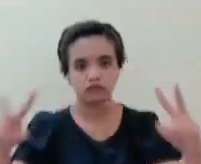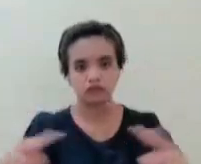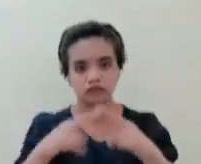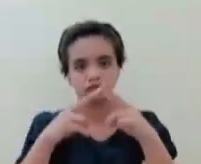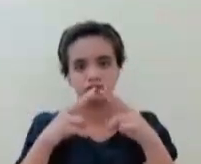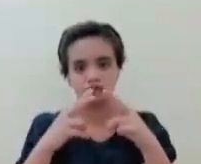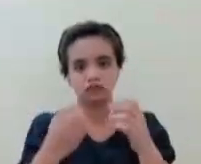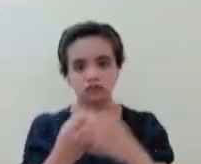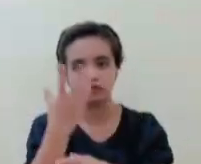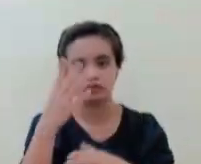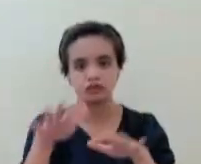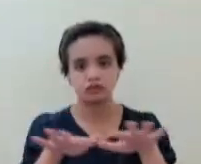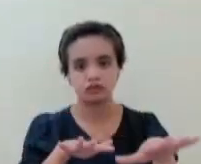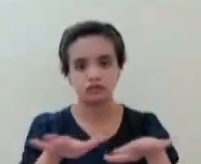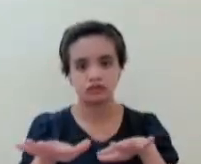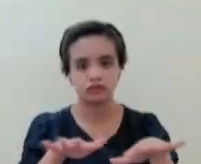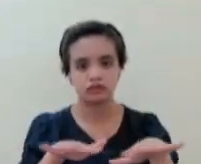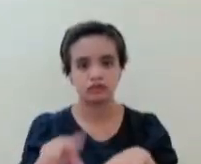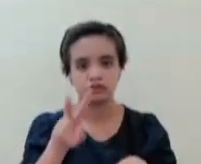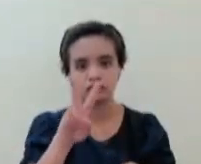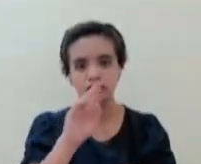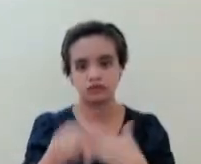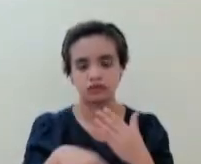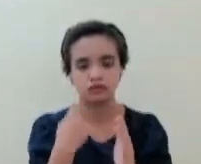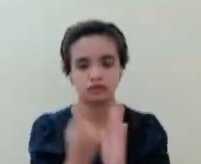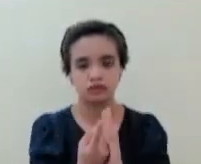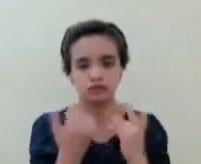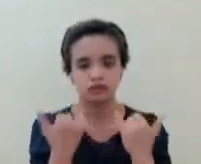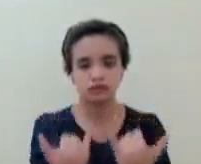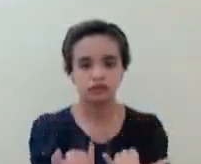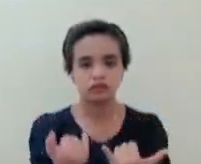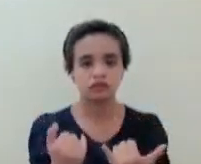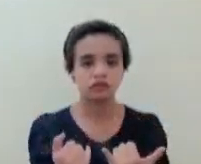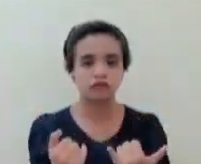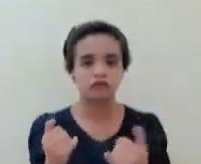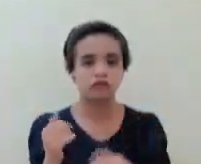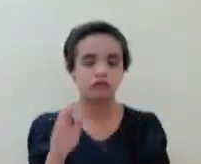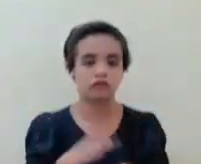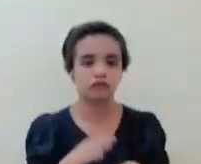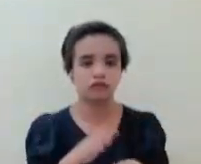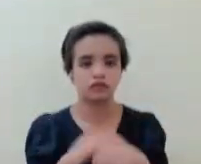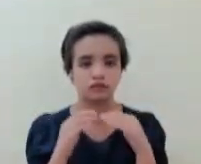24 oras. Sa ngayon po ay itinaas na sa alert level 2 ang Bulkang Canlaon.